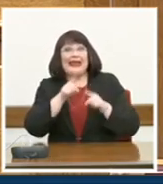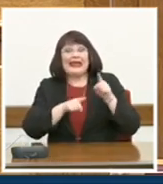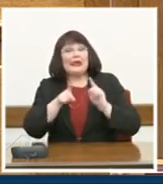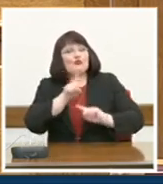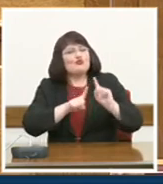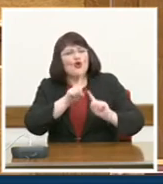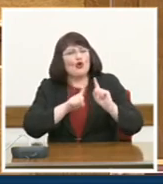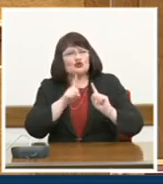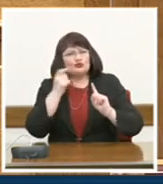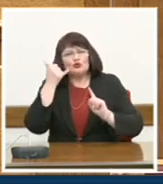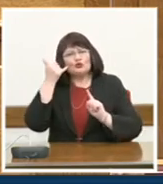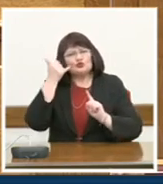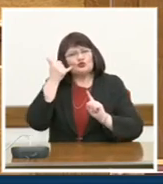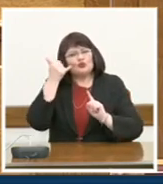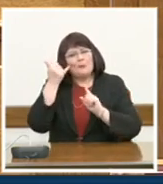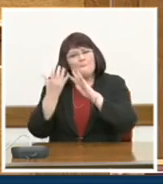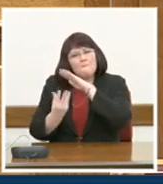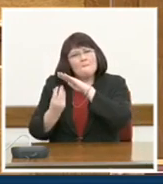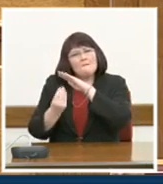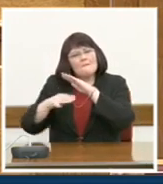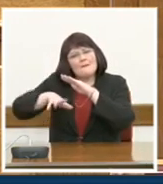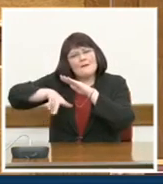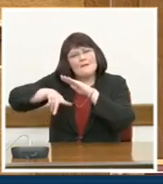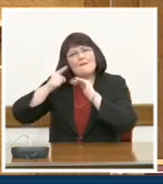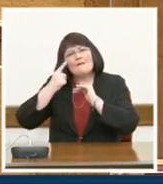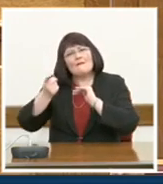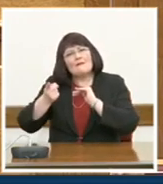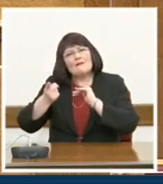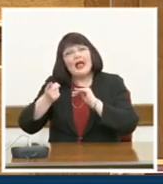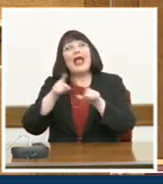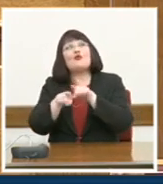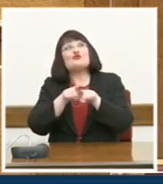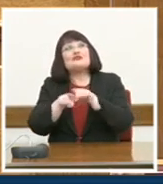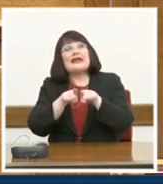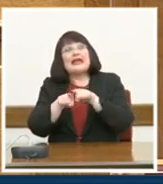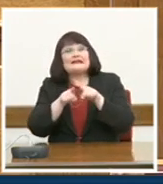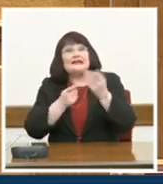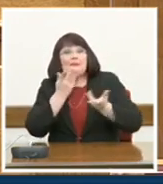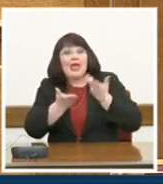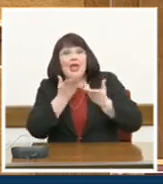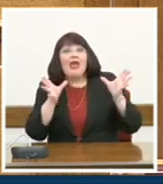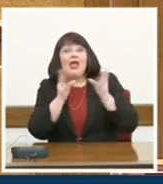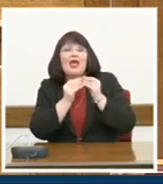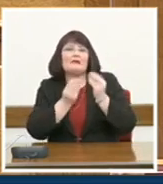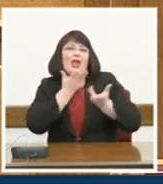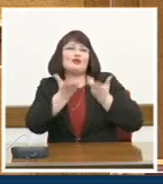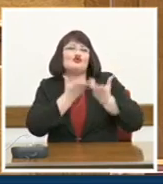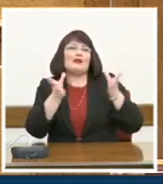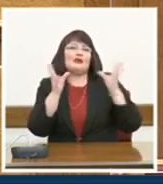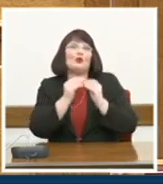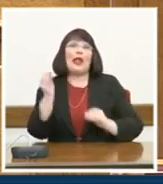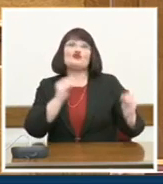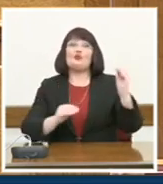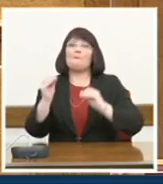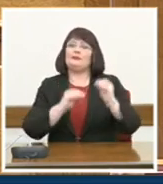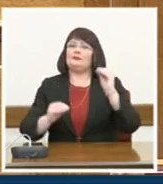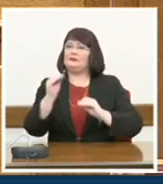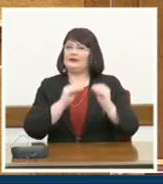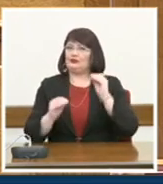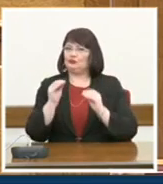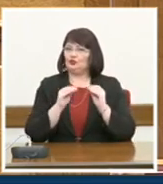άμεση σχέση με τις συγκεκριμένες δαπάνες εξοπλισμών, οι οποίες, όπως είναι κατανοητό,